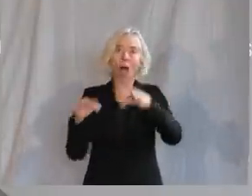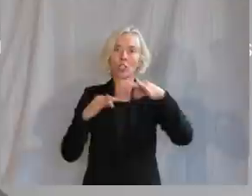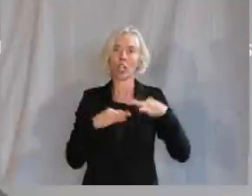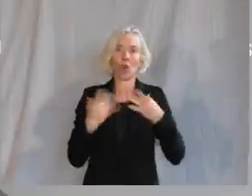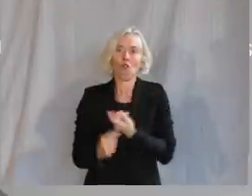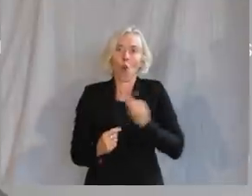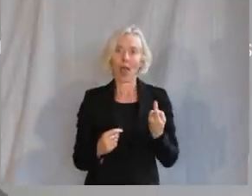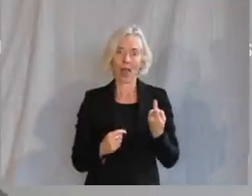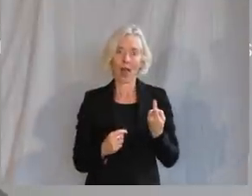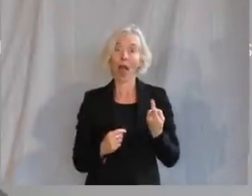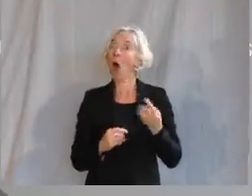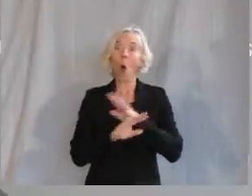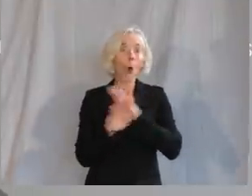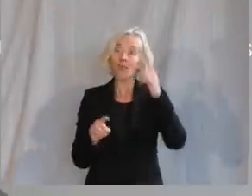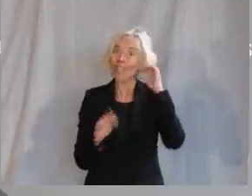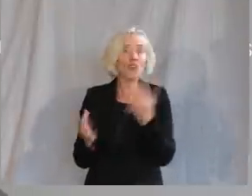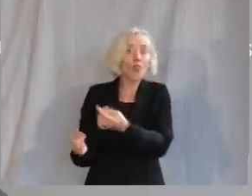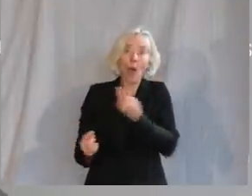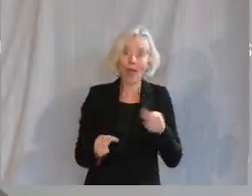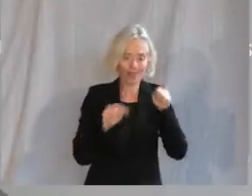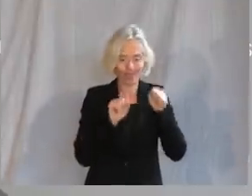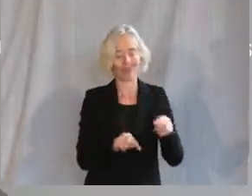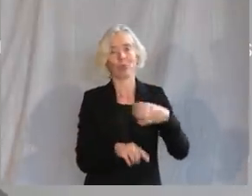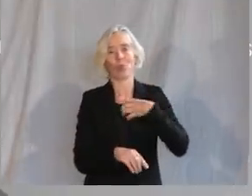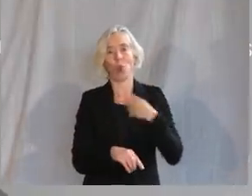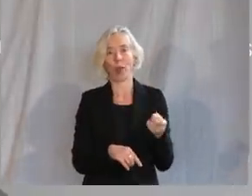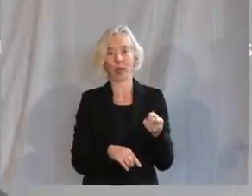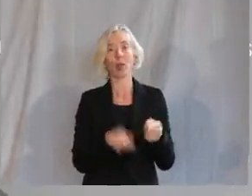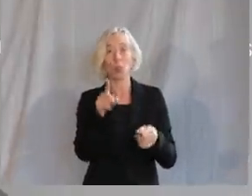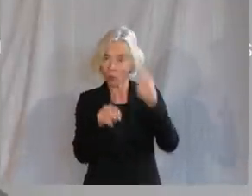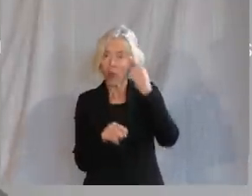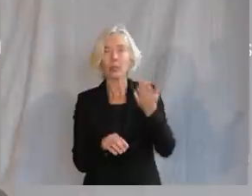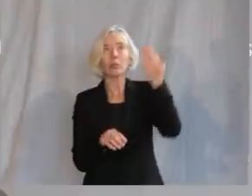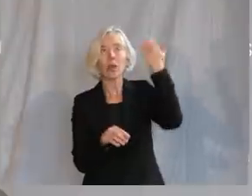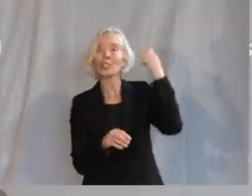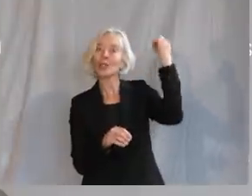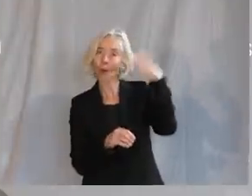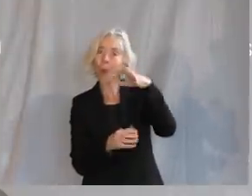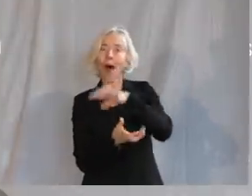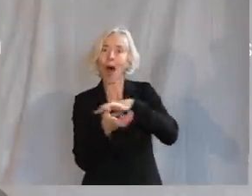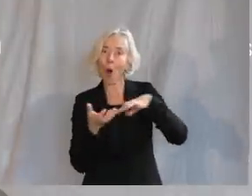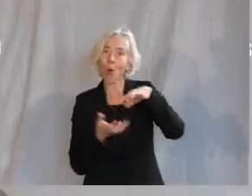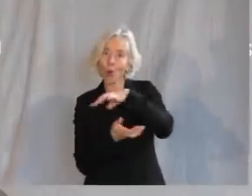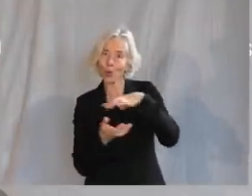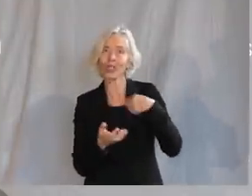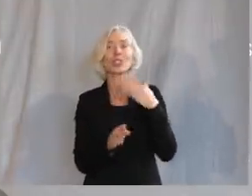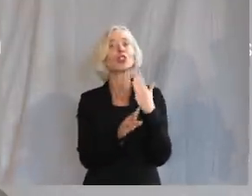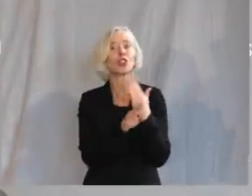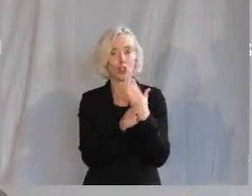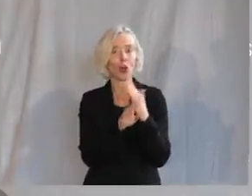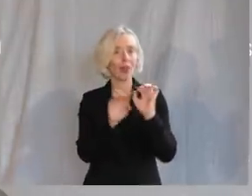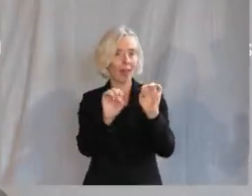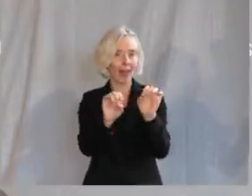das Problem. Sie erinnern sich vielleicht, dass ich schon mal im August in einer Pressekonferenz erläutert habe, dass das